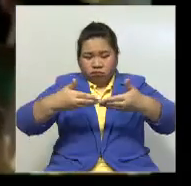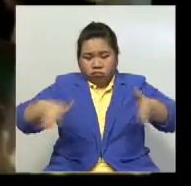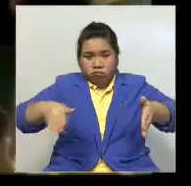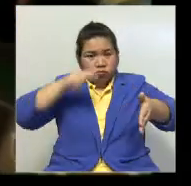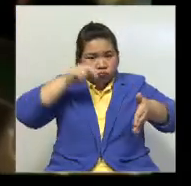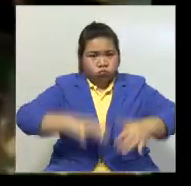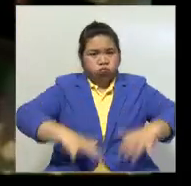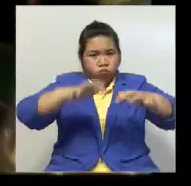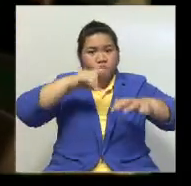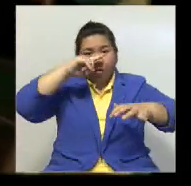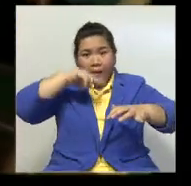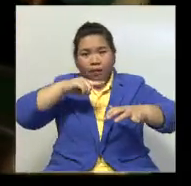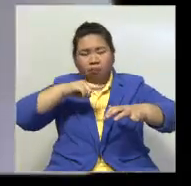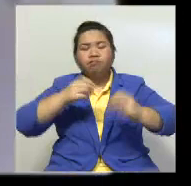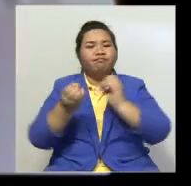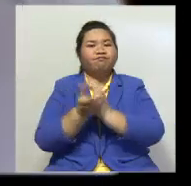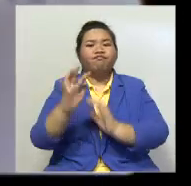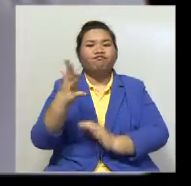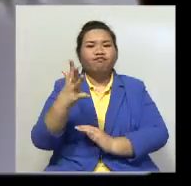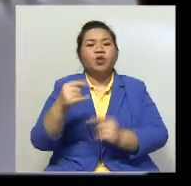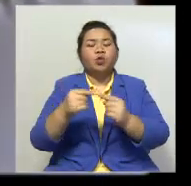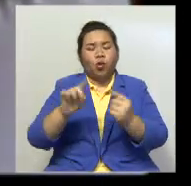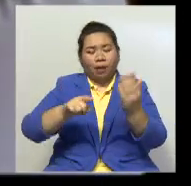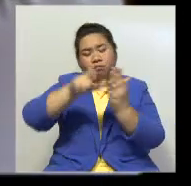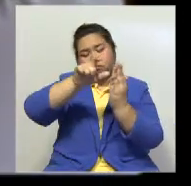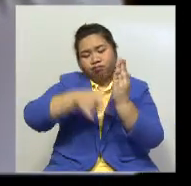ออกมาเนี่ยบ้านเราไม่ได้รับผลกระทบนะคะเพราะว่าอยู่ในส่วนของลา